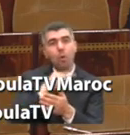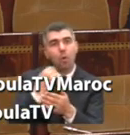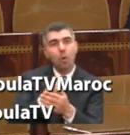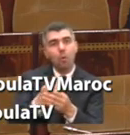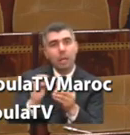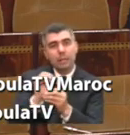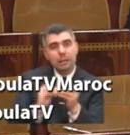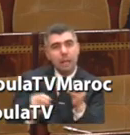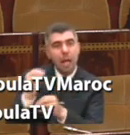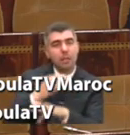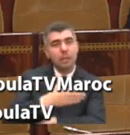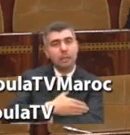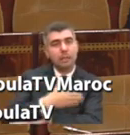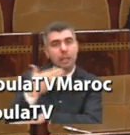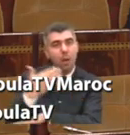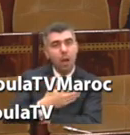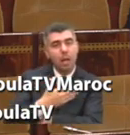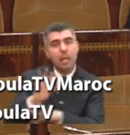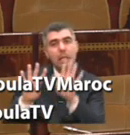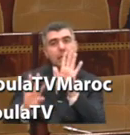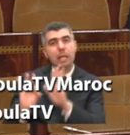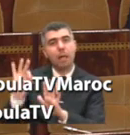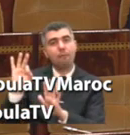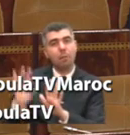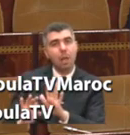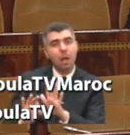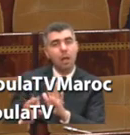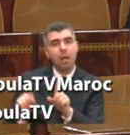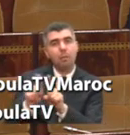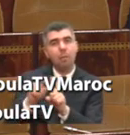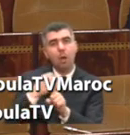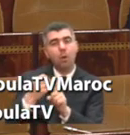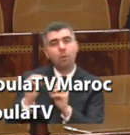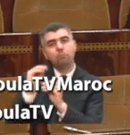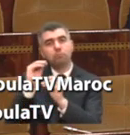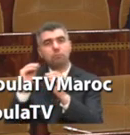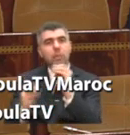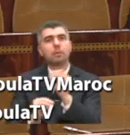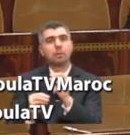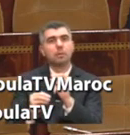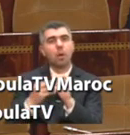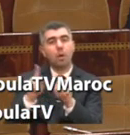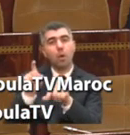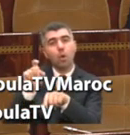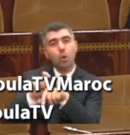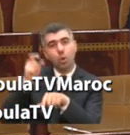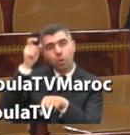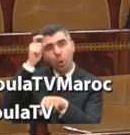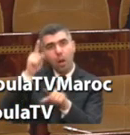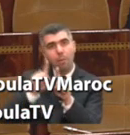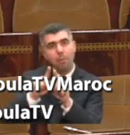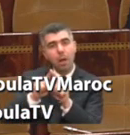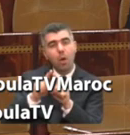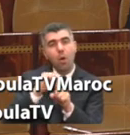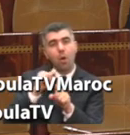في التعريفة الجمركية ب 90% بالنسبة للملابس، ولاو يعني تركيا كتمر من الأردن